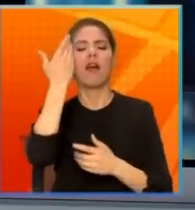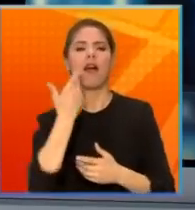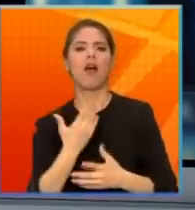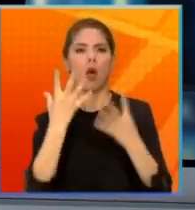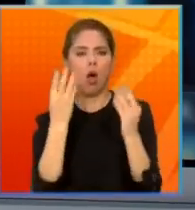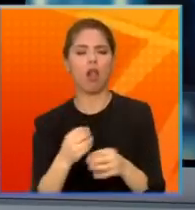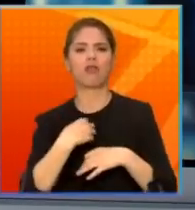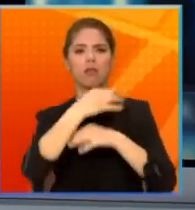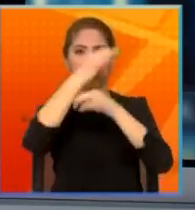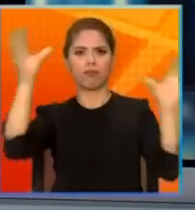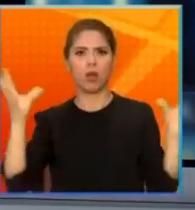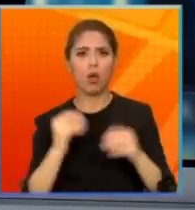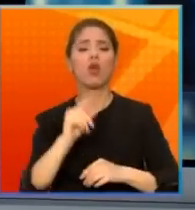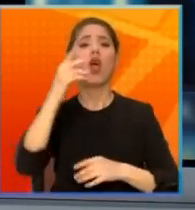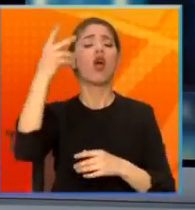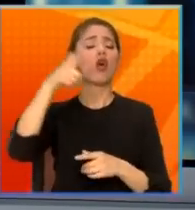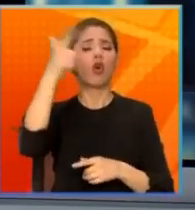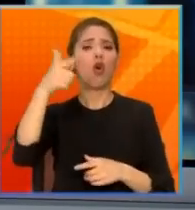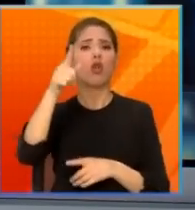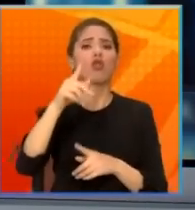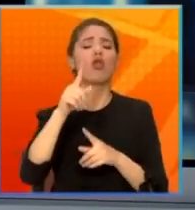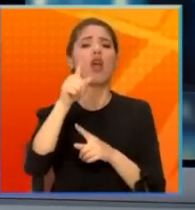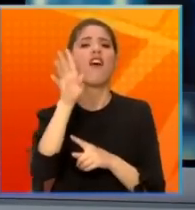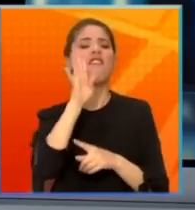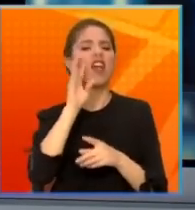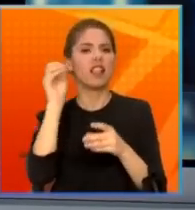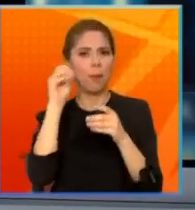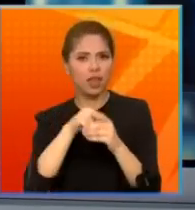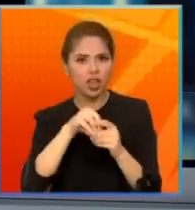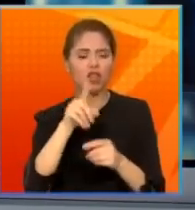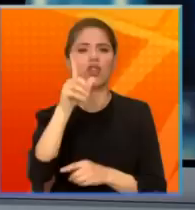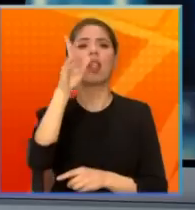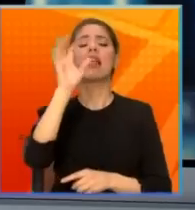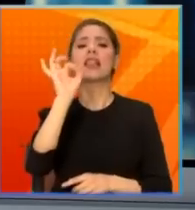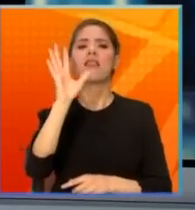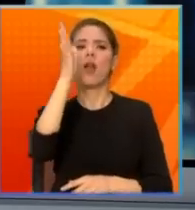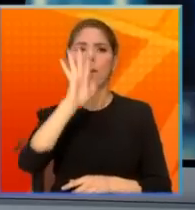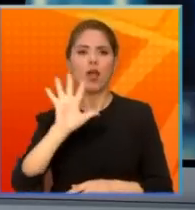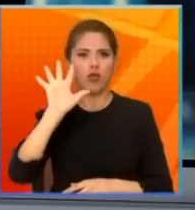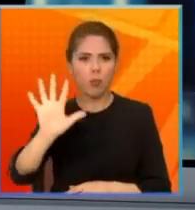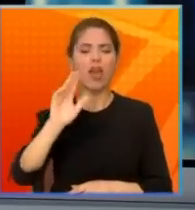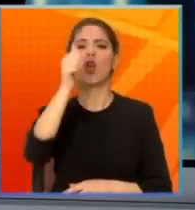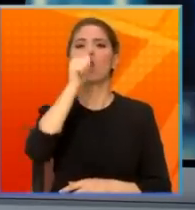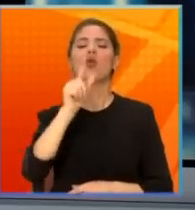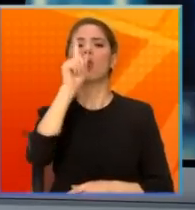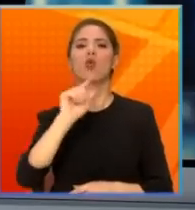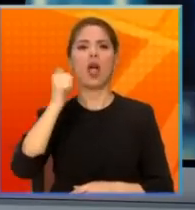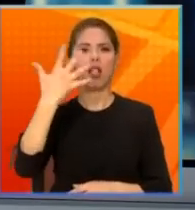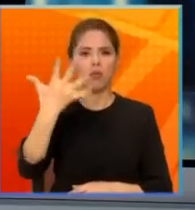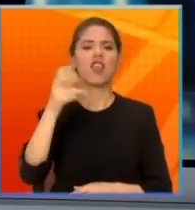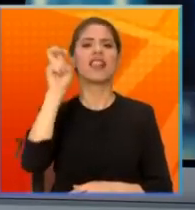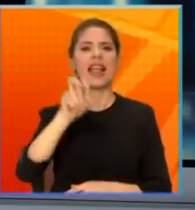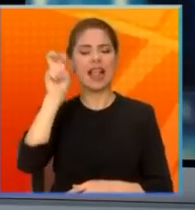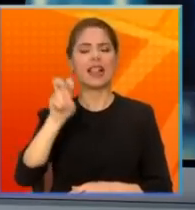Haber'de. Görüntülü ihbar hattı telefon numaralarımız WhatsApp için 0505 165 88 88,